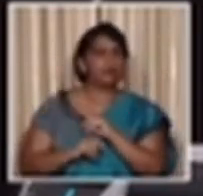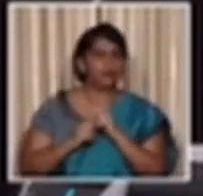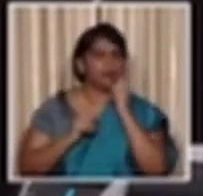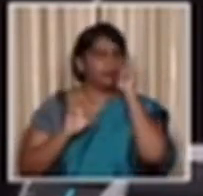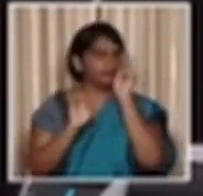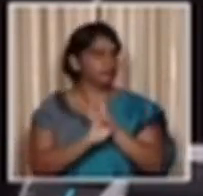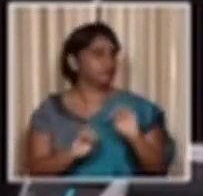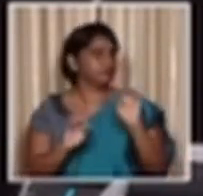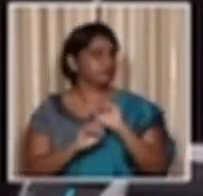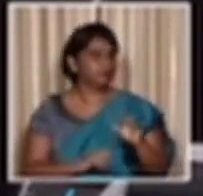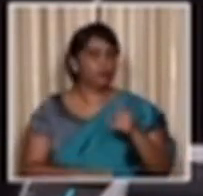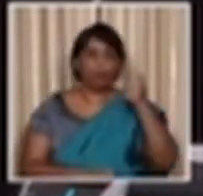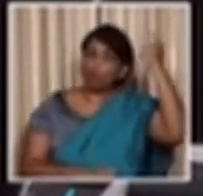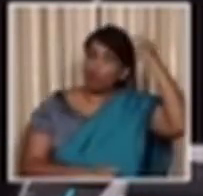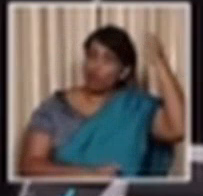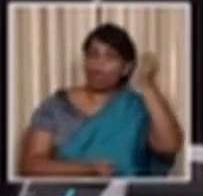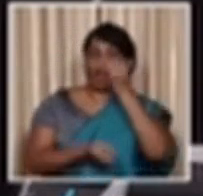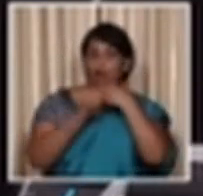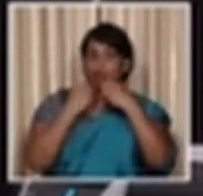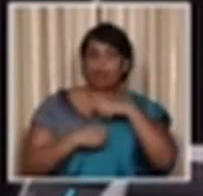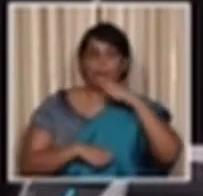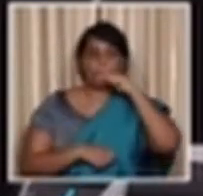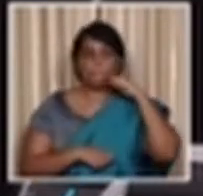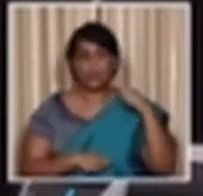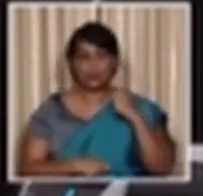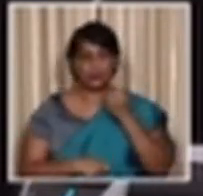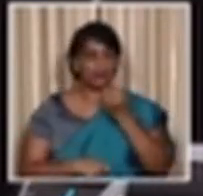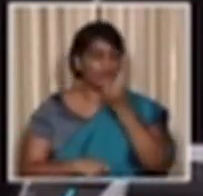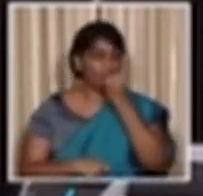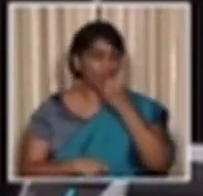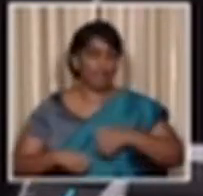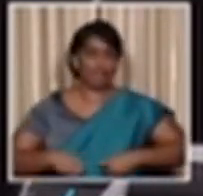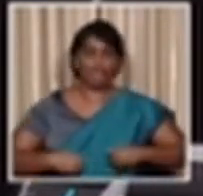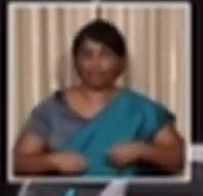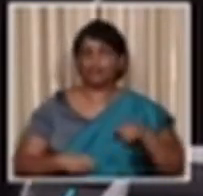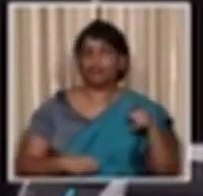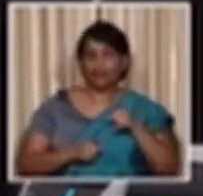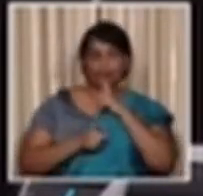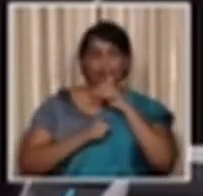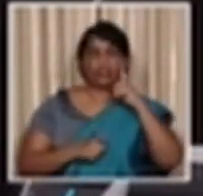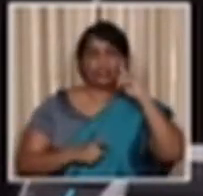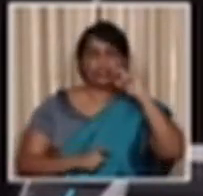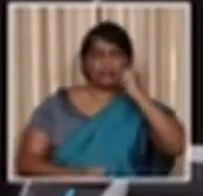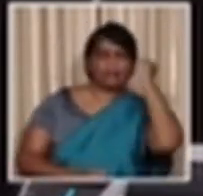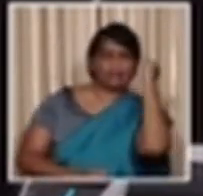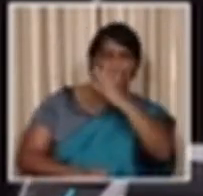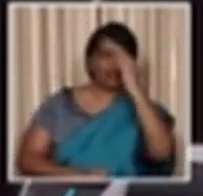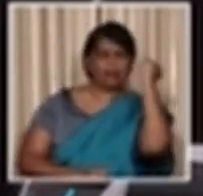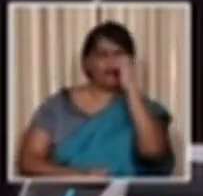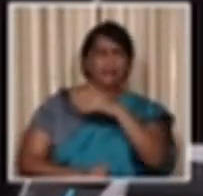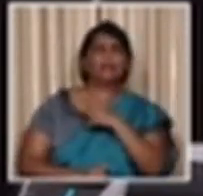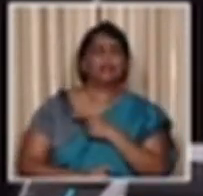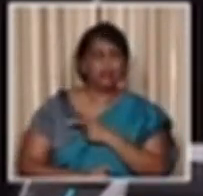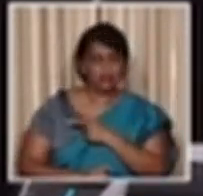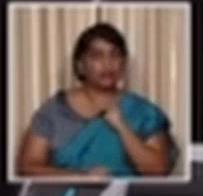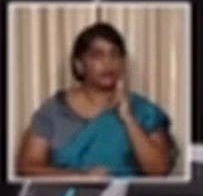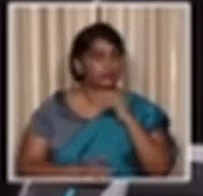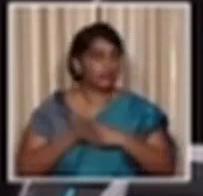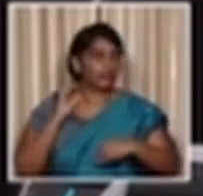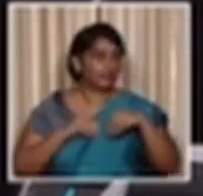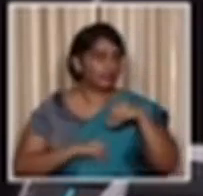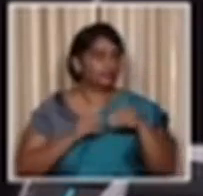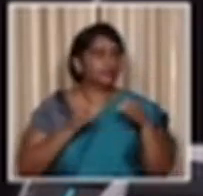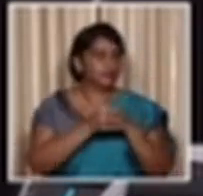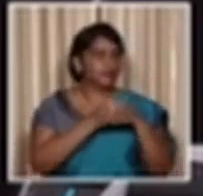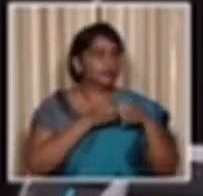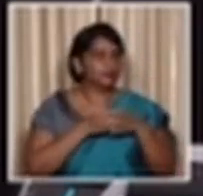ප්‍රචාර ගෙනිච්චා. මේ මොළ කන්න ගෙනියනවා, මස් කන්න ගෙනියනවා, ඒ වගේ දේවල් කියන්න ගත්තා. චීනයට අපහාස කරන්න පටන් ගත්තා. සමහර දේශපාලන